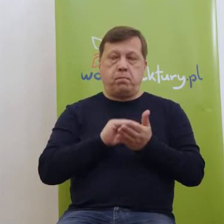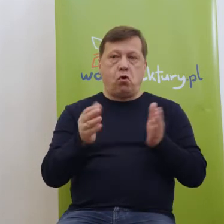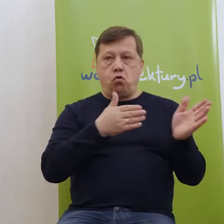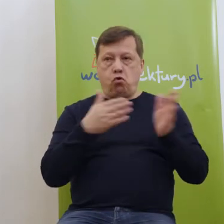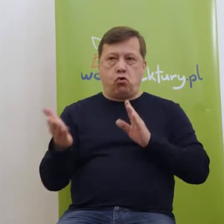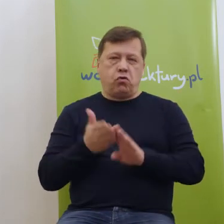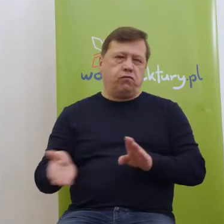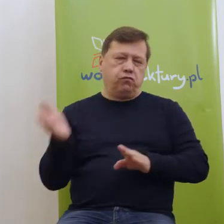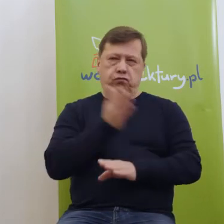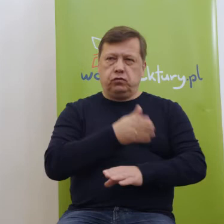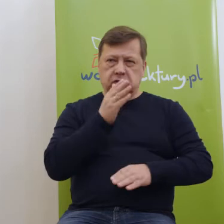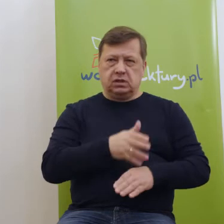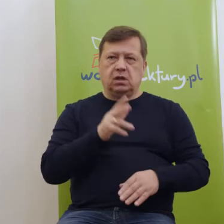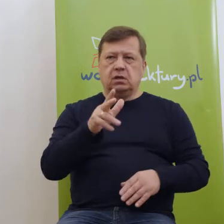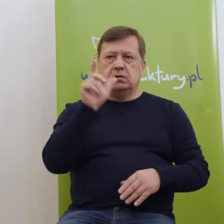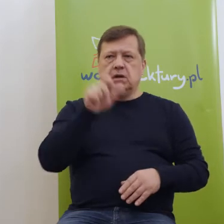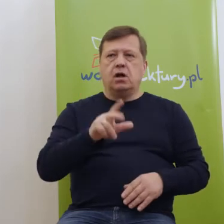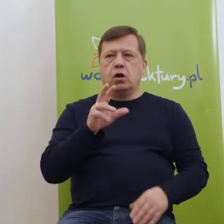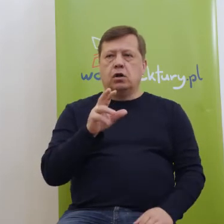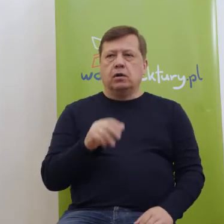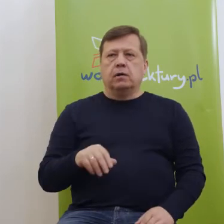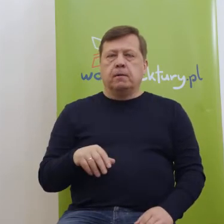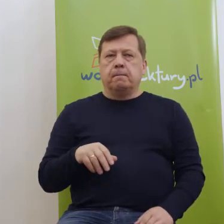W ogóle jest książka o facecie, który po prostu nie wychodzi